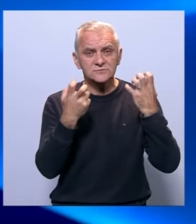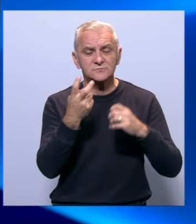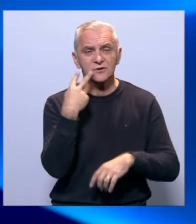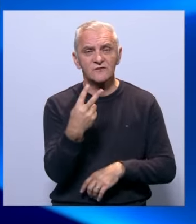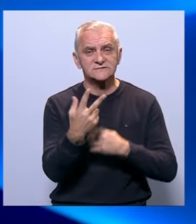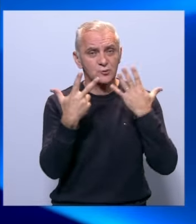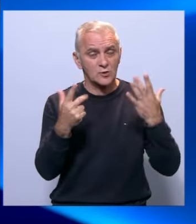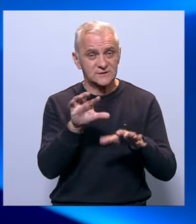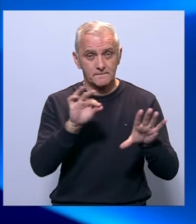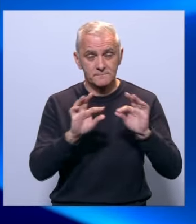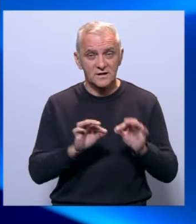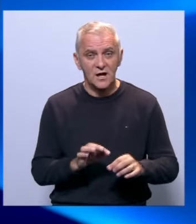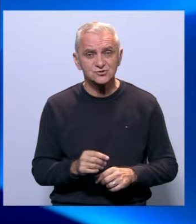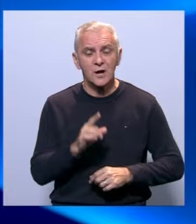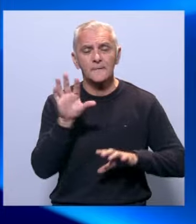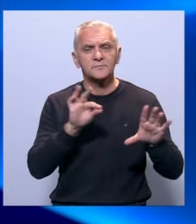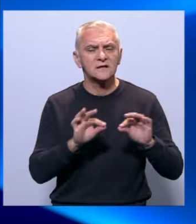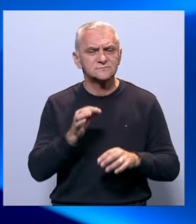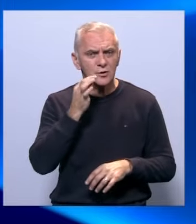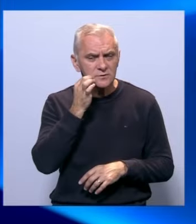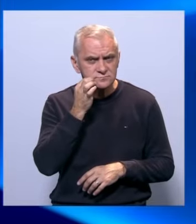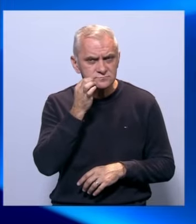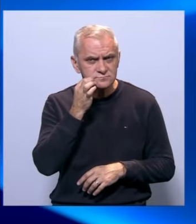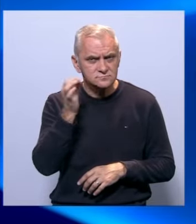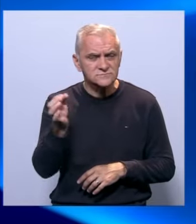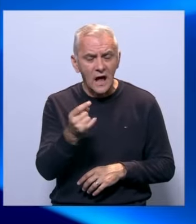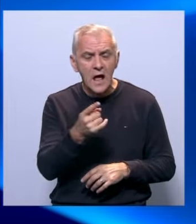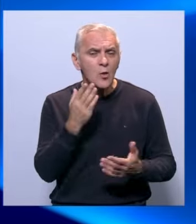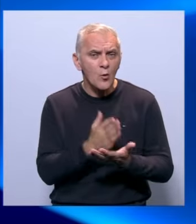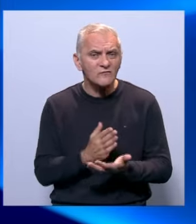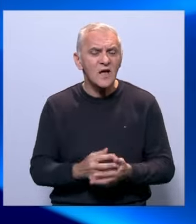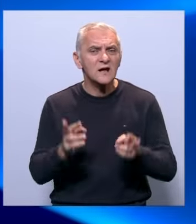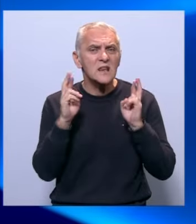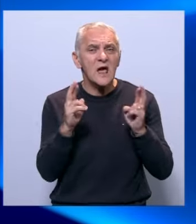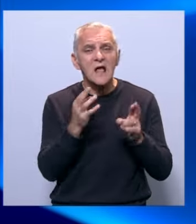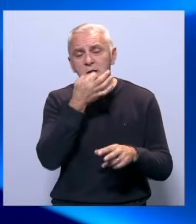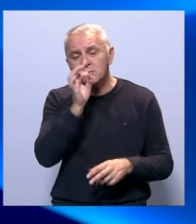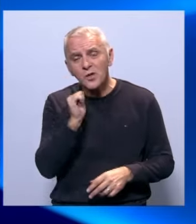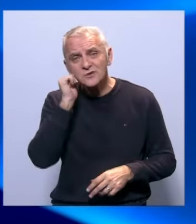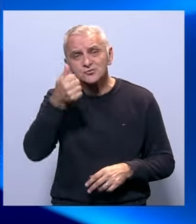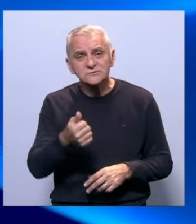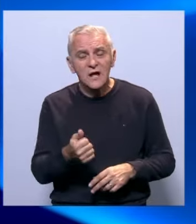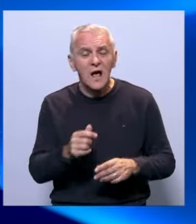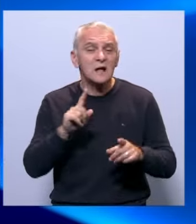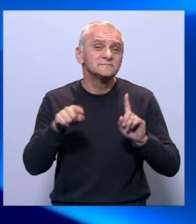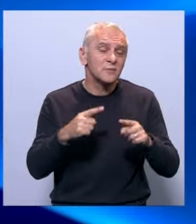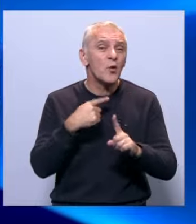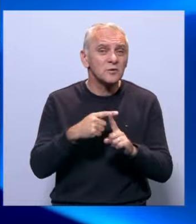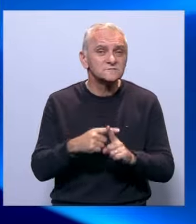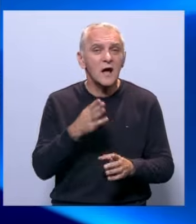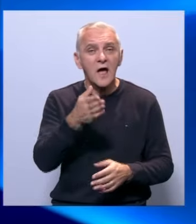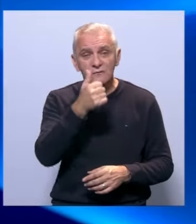8828 birača. Izborni dan uvijek je neka nada u bolje sutra, neki optimizam, a evo šta su